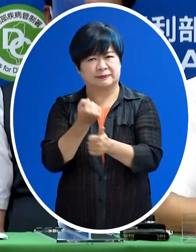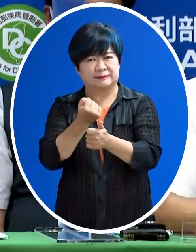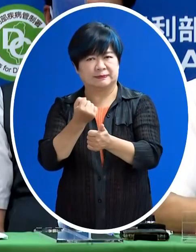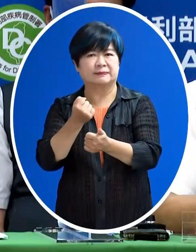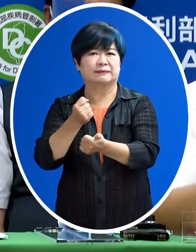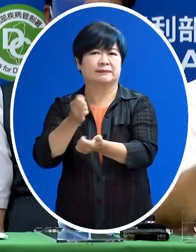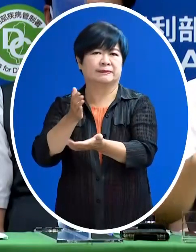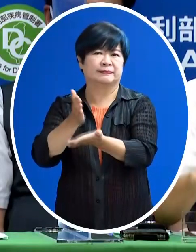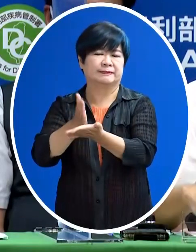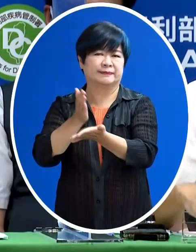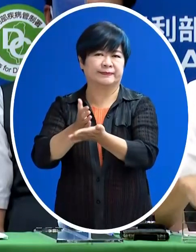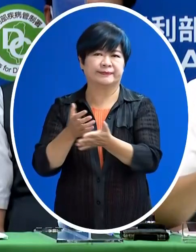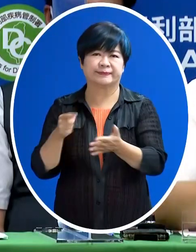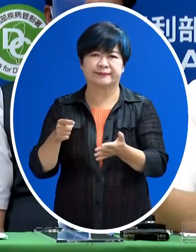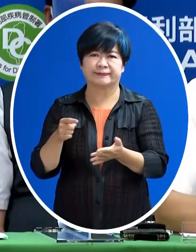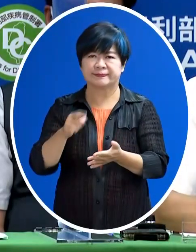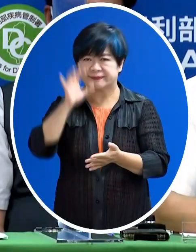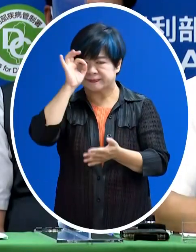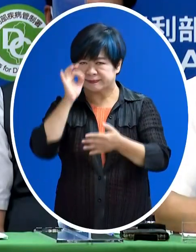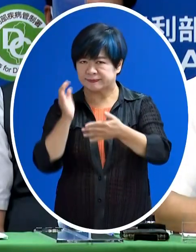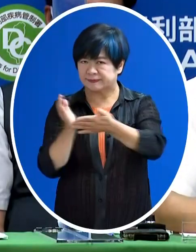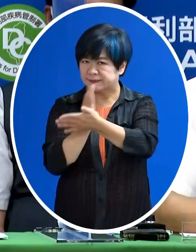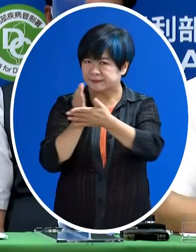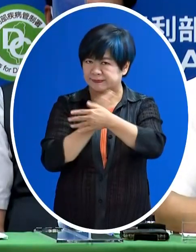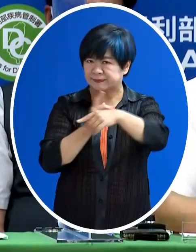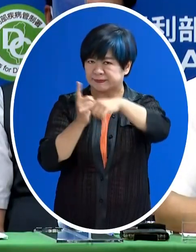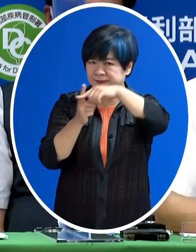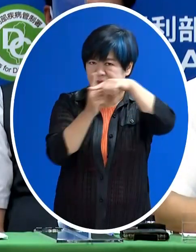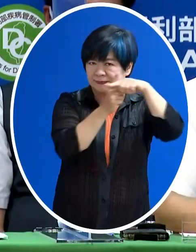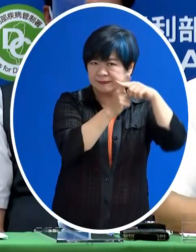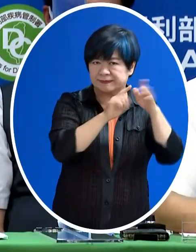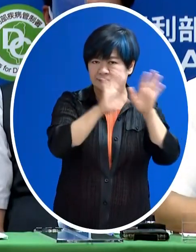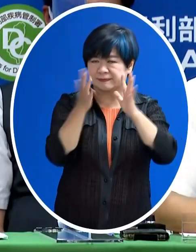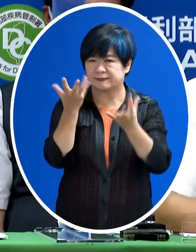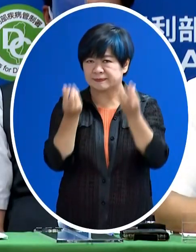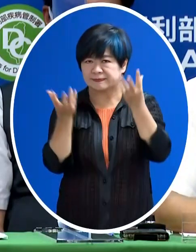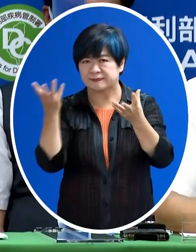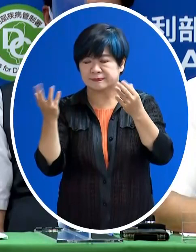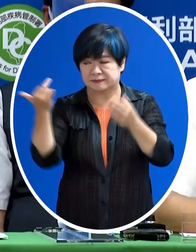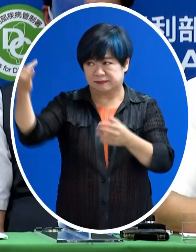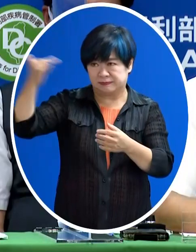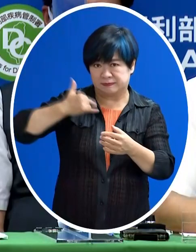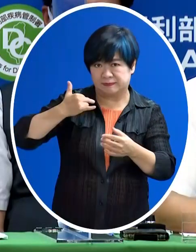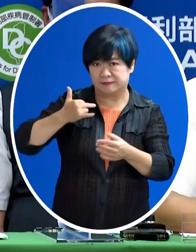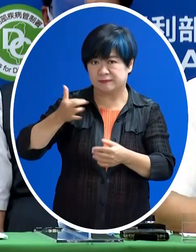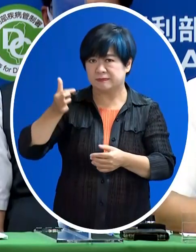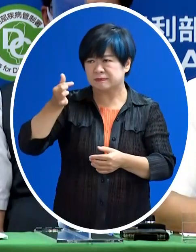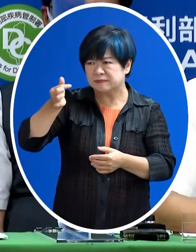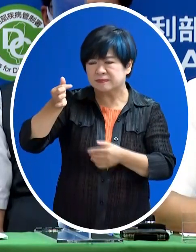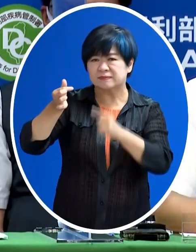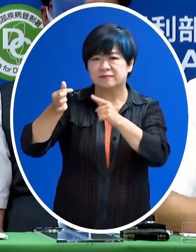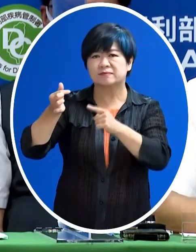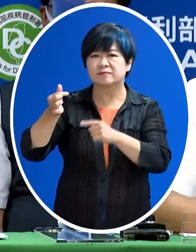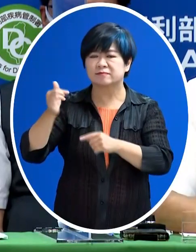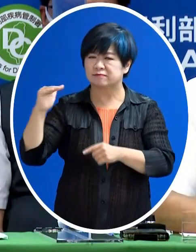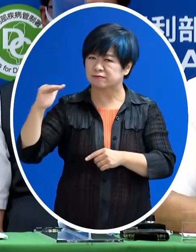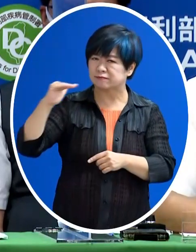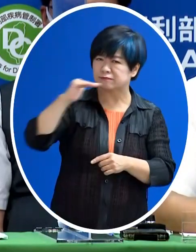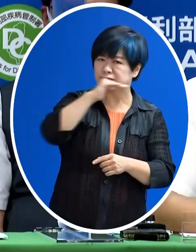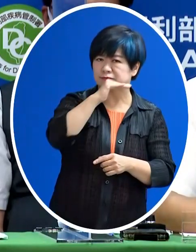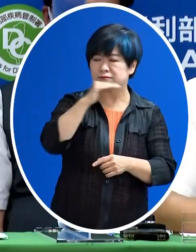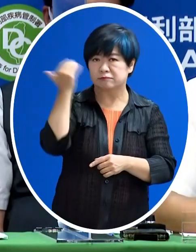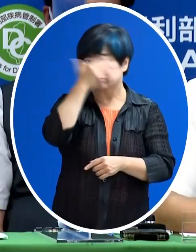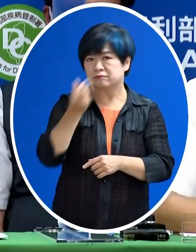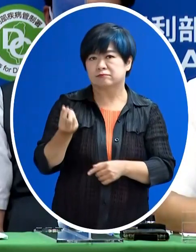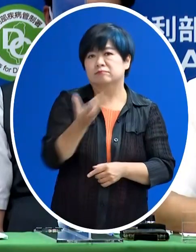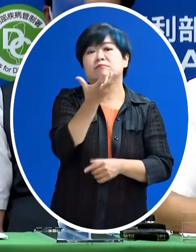在趋缓。好，那我们也是在监测我们入境的这个旅客的这个阳性率，看起来都是持平，没有太大的变化。那